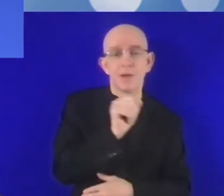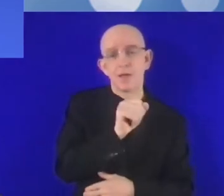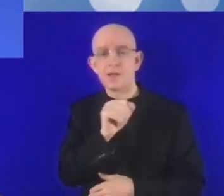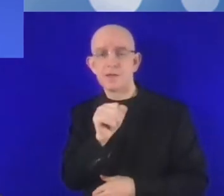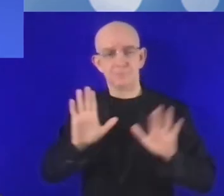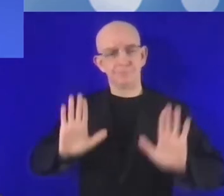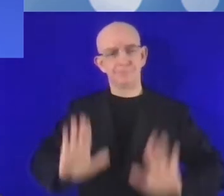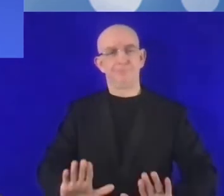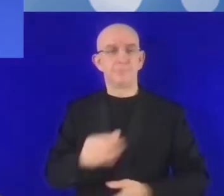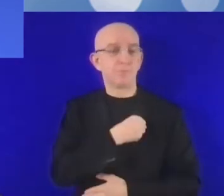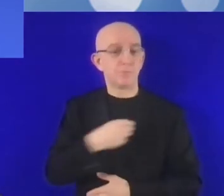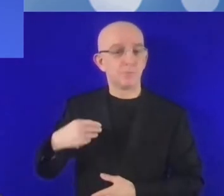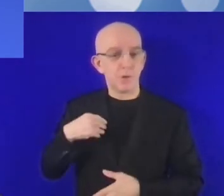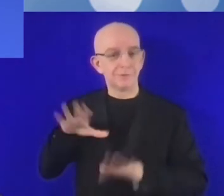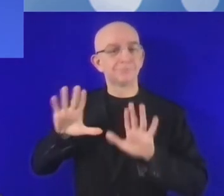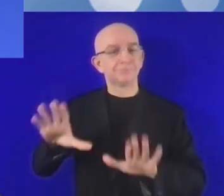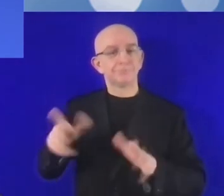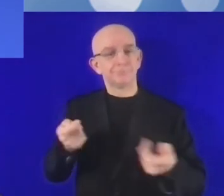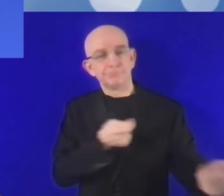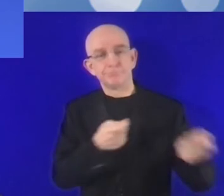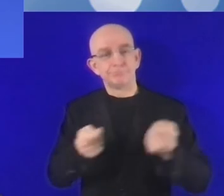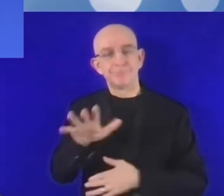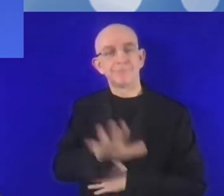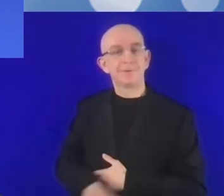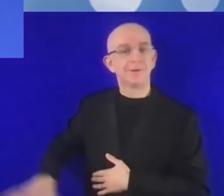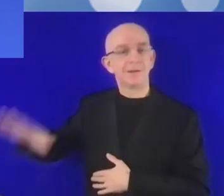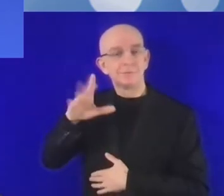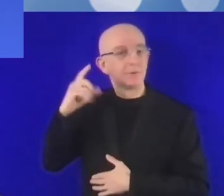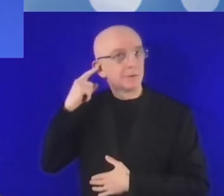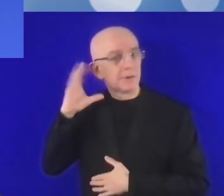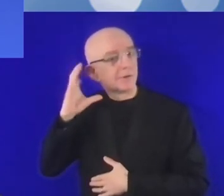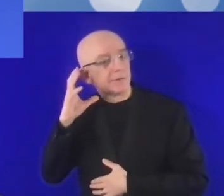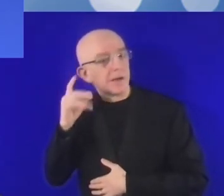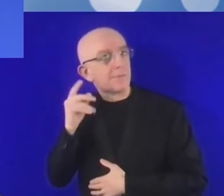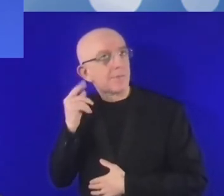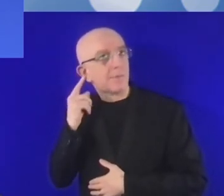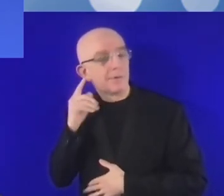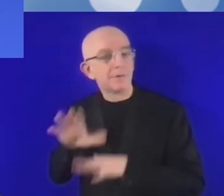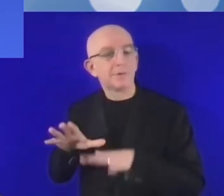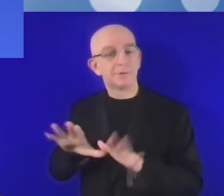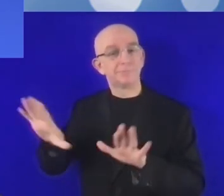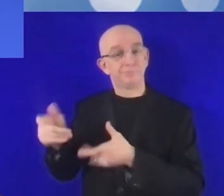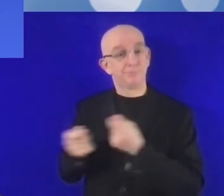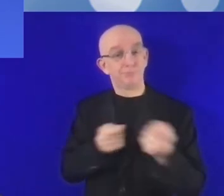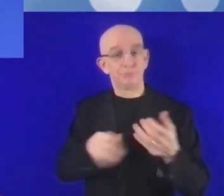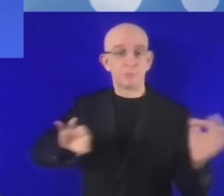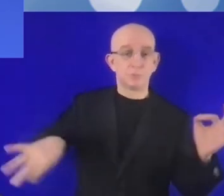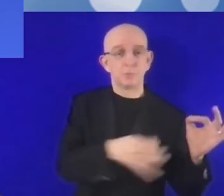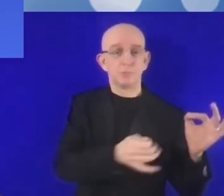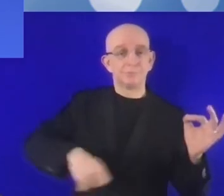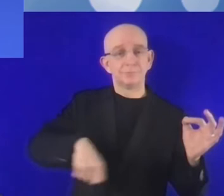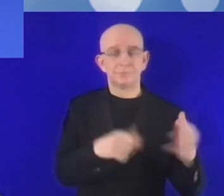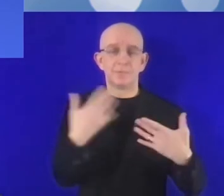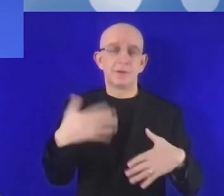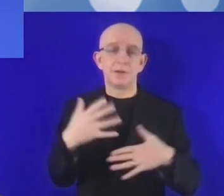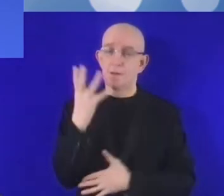très, très intéressantes de Chopin, Penderecki. 4 jours encore devant nous. 4 jours de colloques, de sessions,